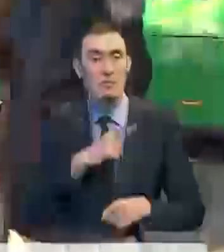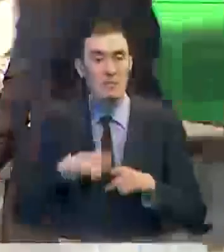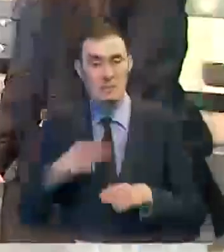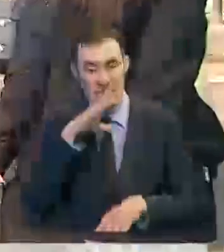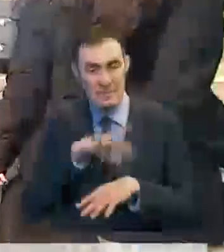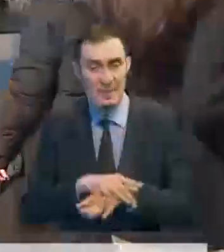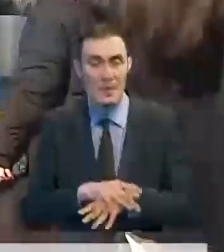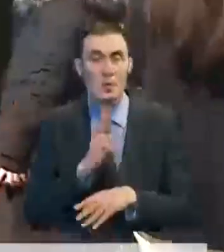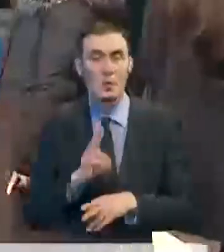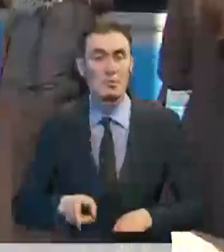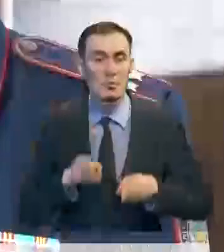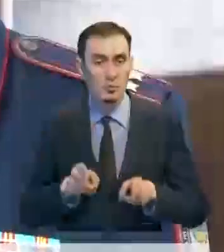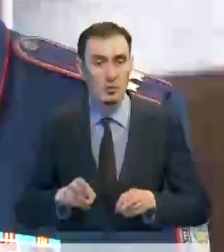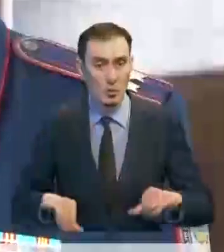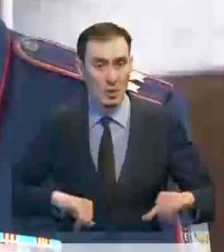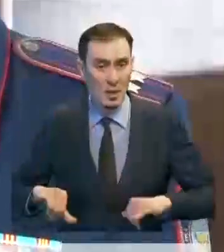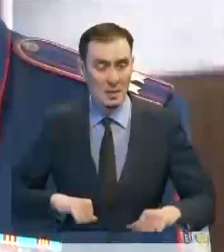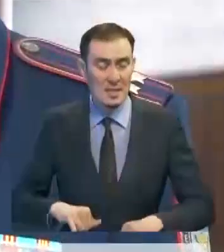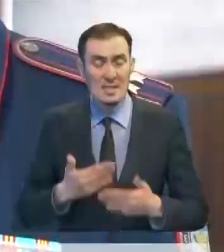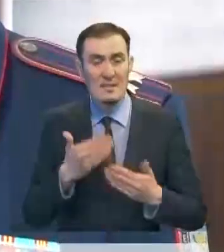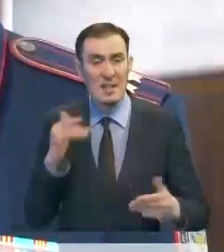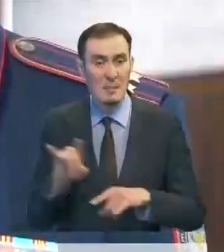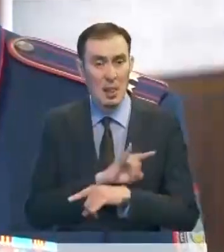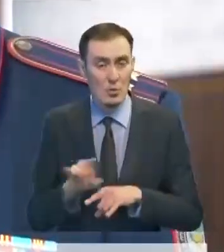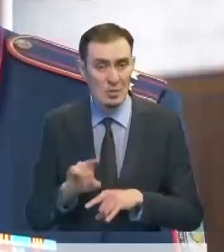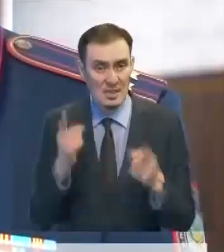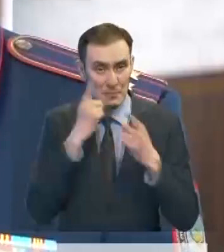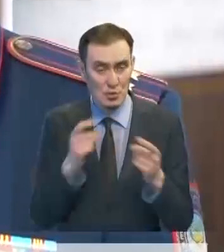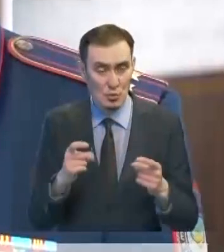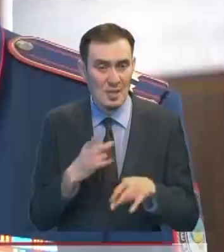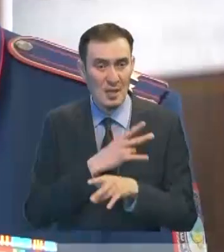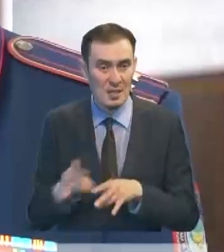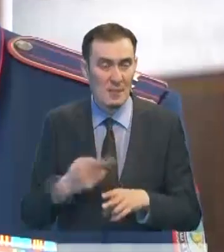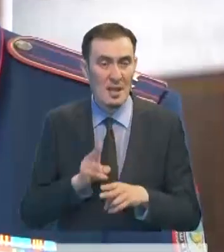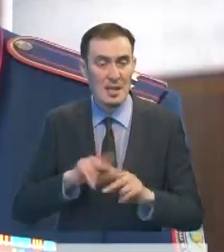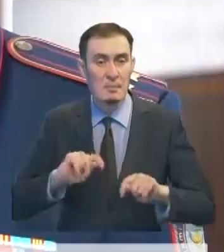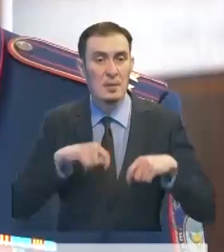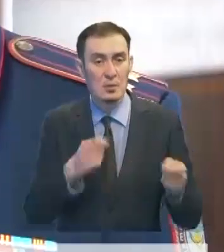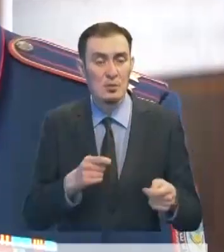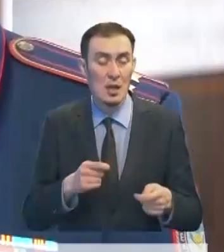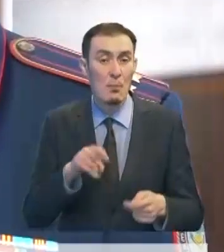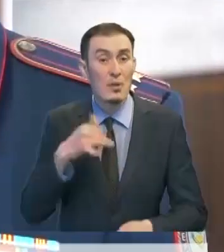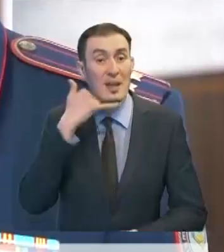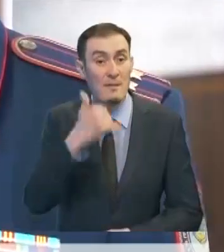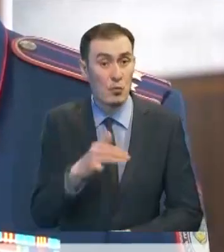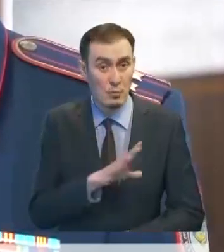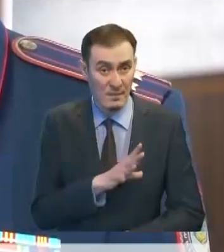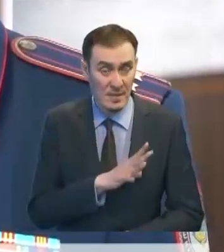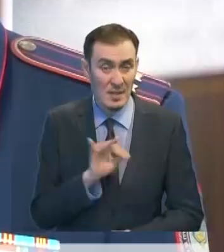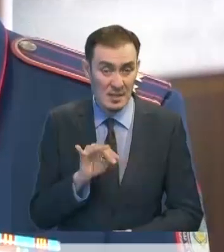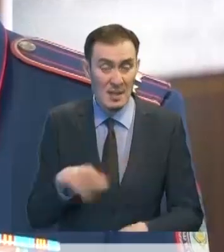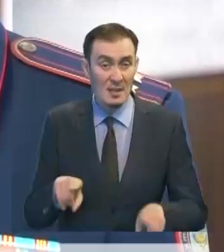выйти на след преступников заведомо ложное сообщение об акте терроризма в основном передаются по телефо по телефону и